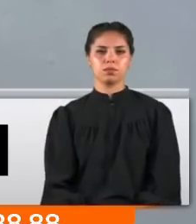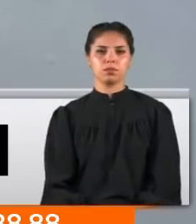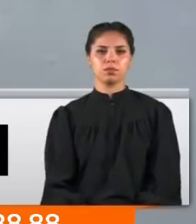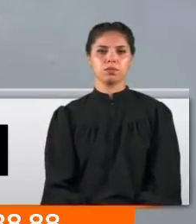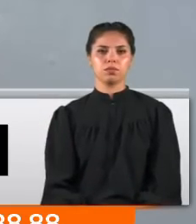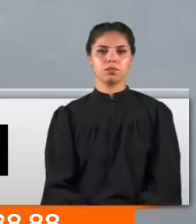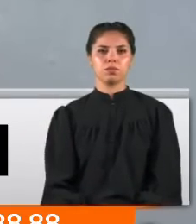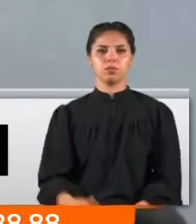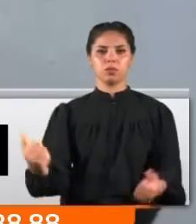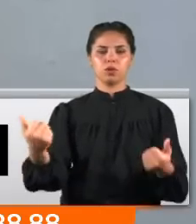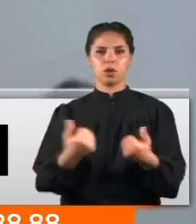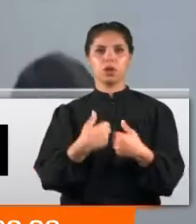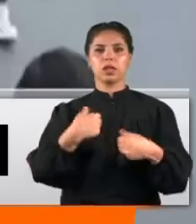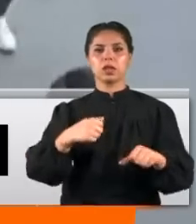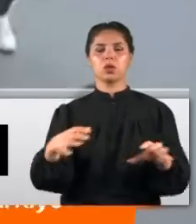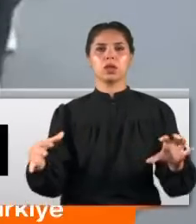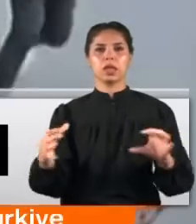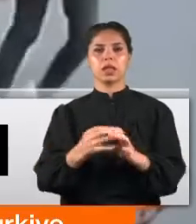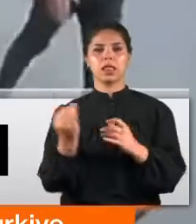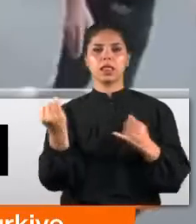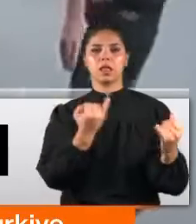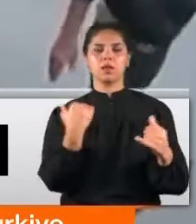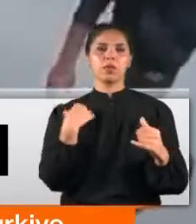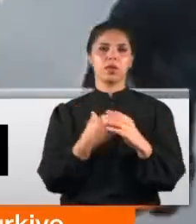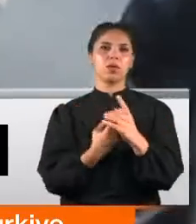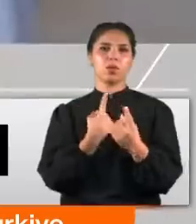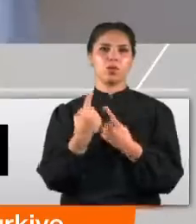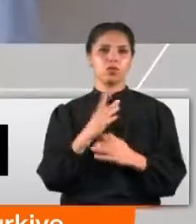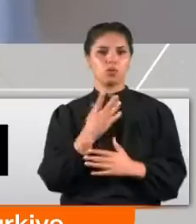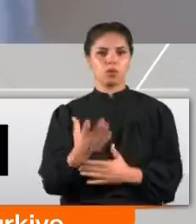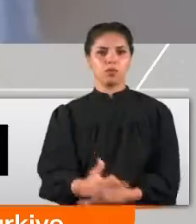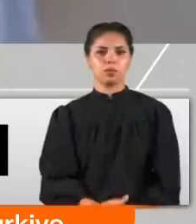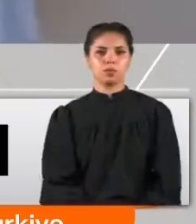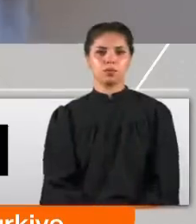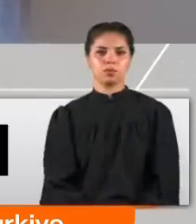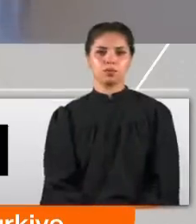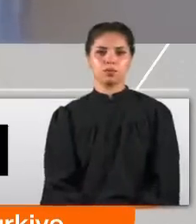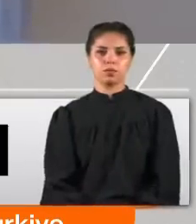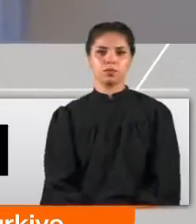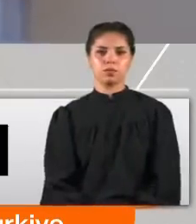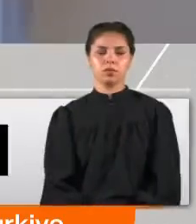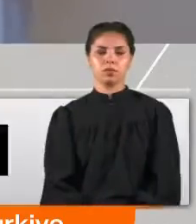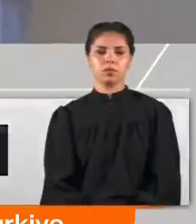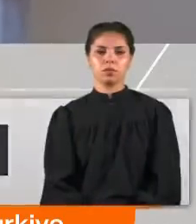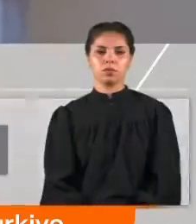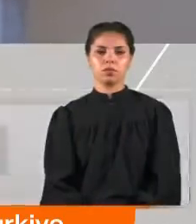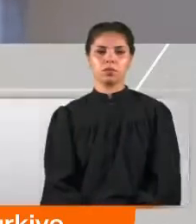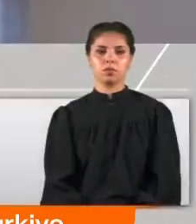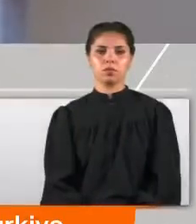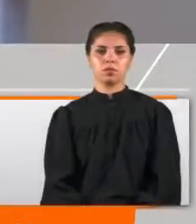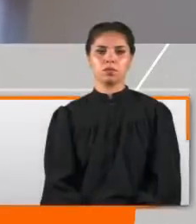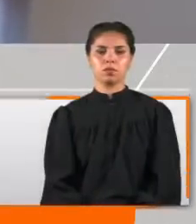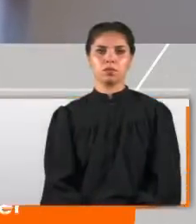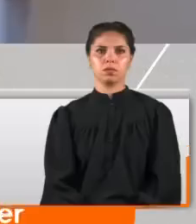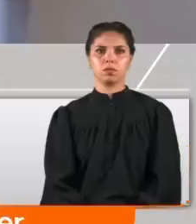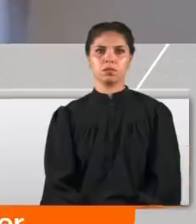Bu kaza scooter'larla ilgili tartışmaları bir kez daha gündeme taşıdı. Yaş açısından skuturu 16 yaşından daha